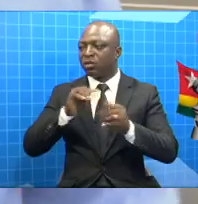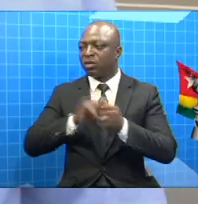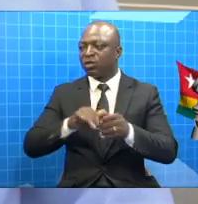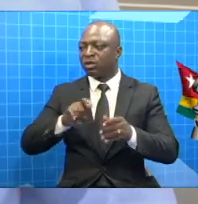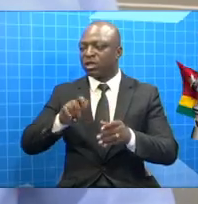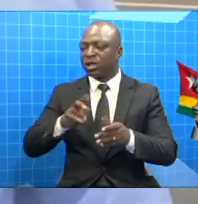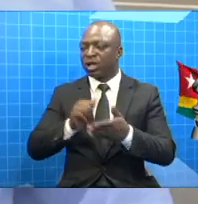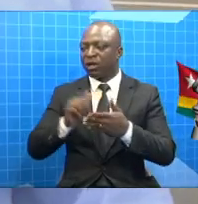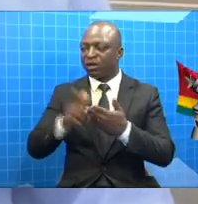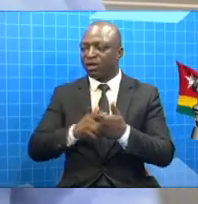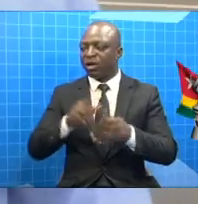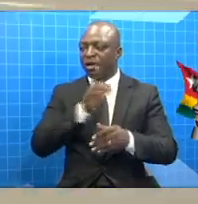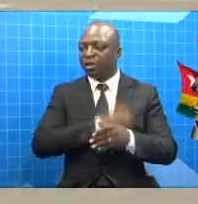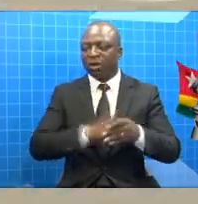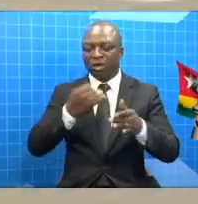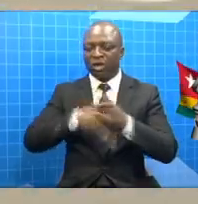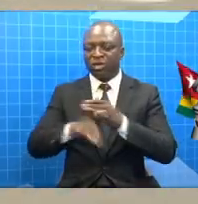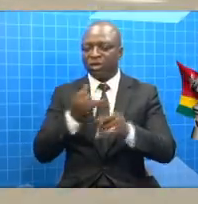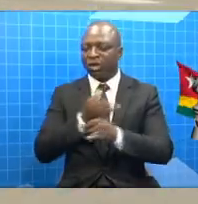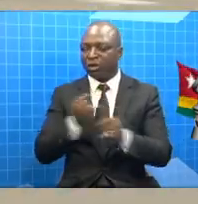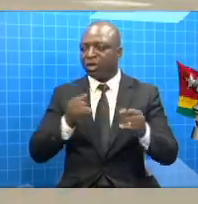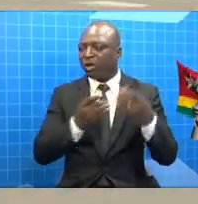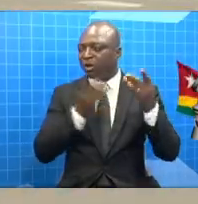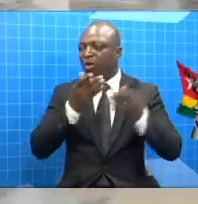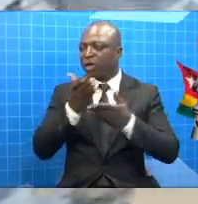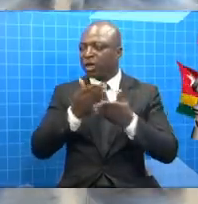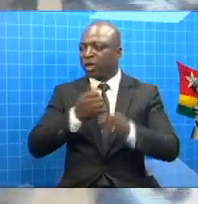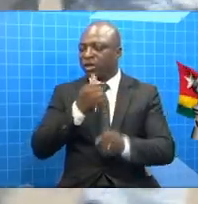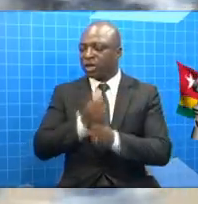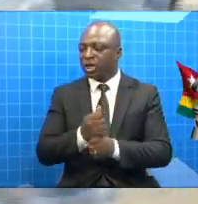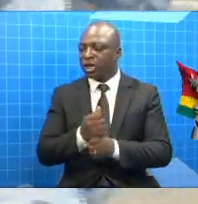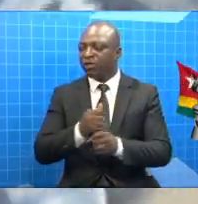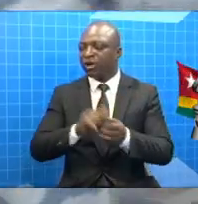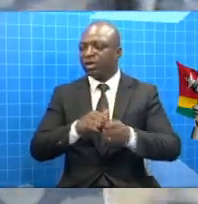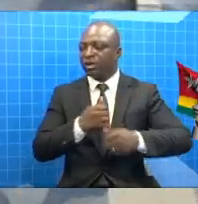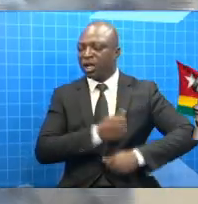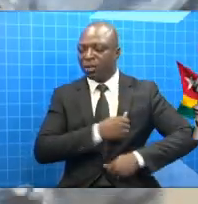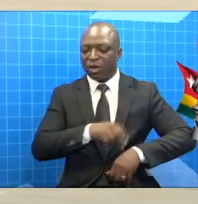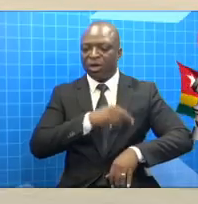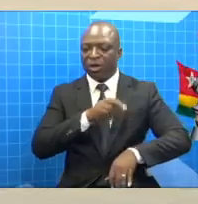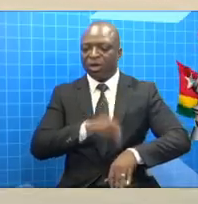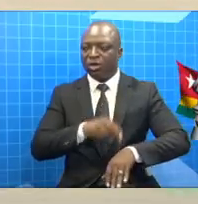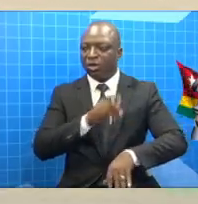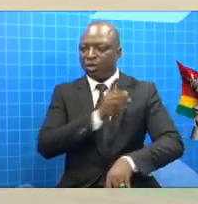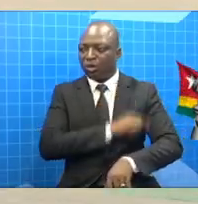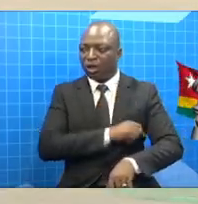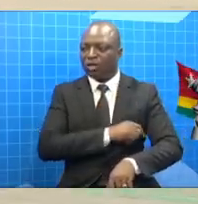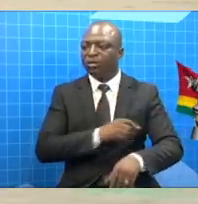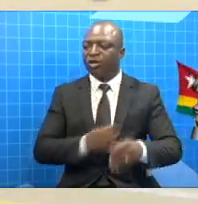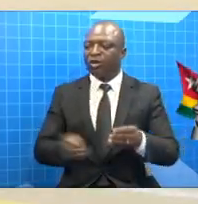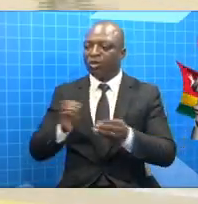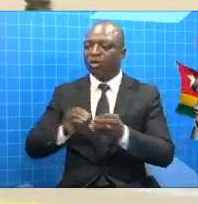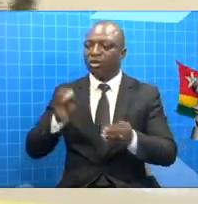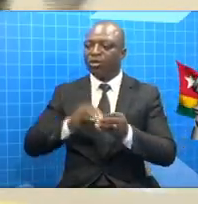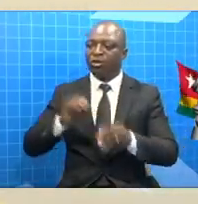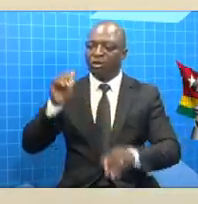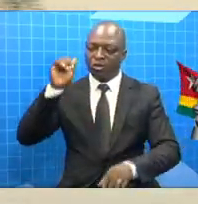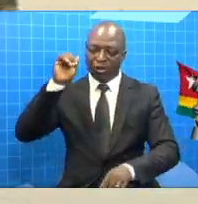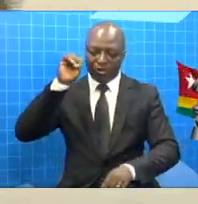le Togo a cédé à son indépendance. Depuis quelques années au sein de l'armée togolaise, de plus en plus de femmes.